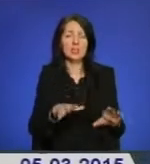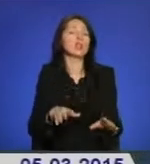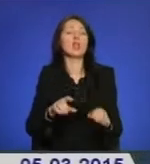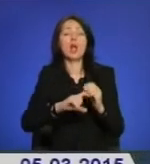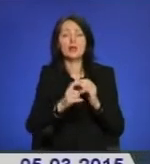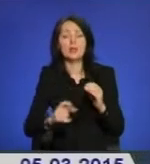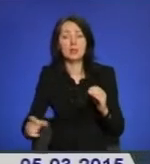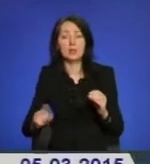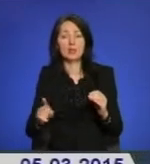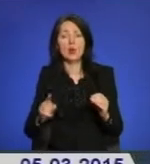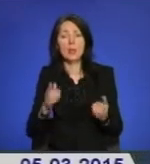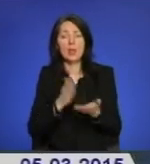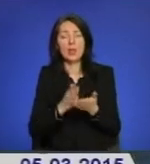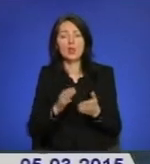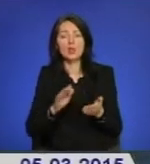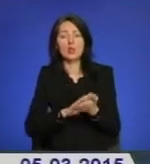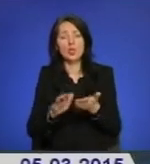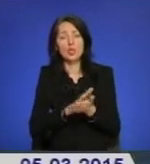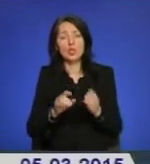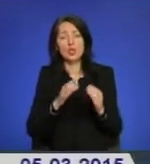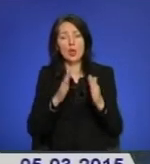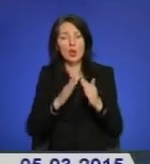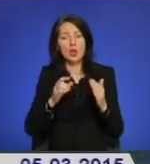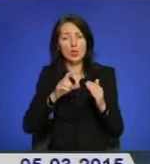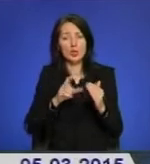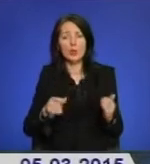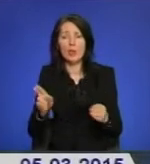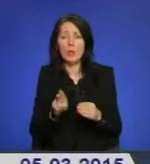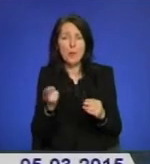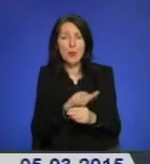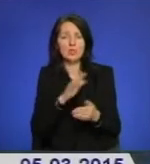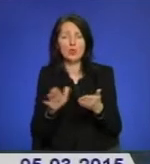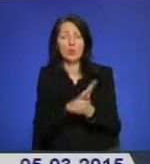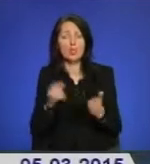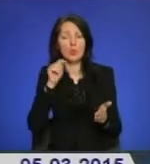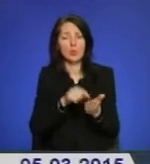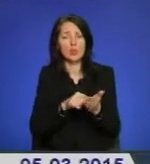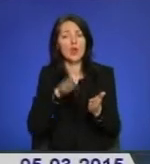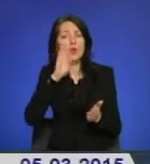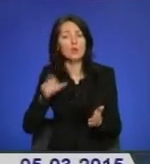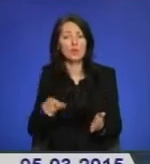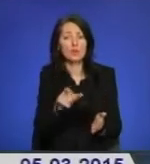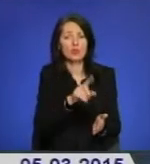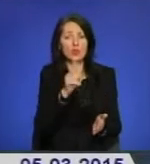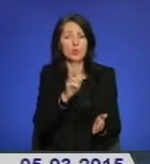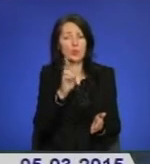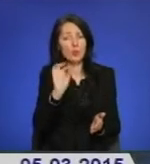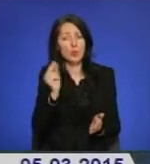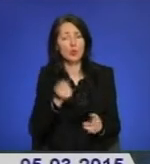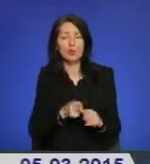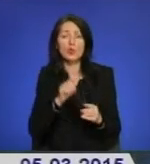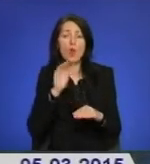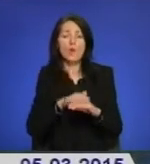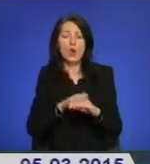надходять з очисних споруд і без відповідного очищення потрапляють у прилеглі ставки та річку Збруч. По даному факту, 3 березня